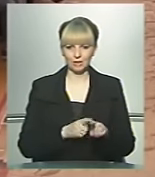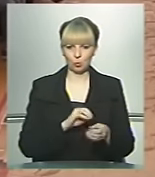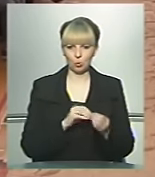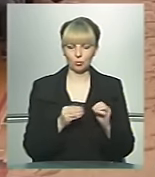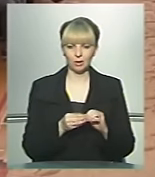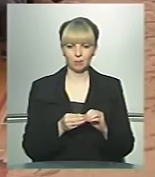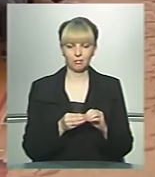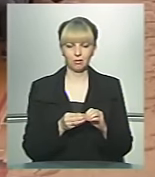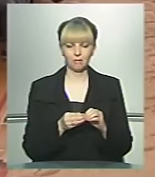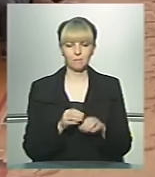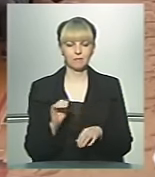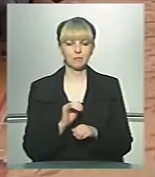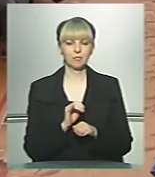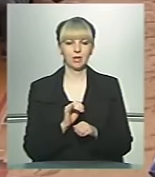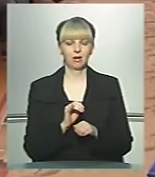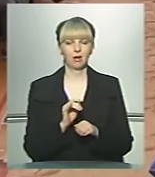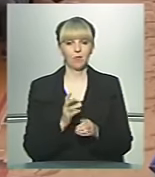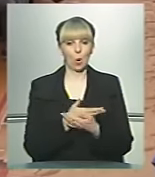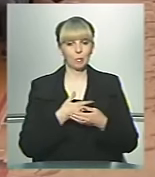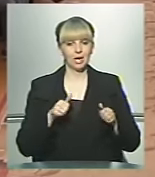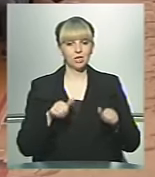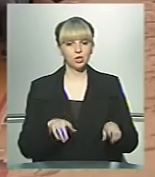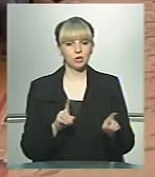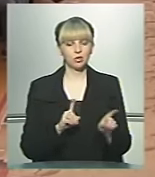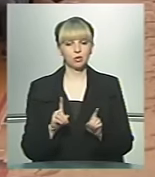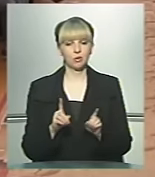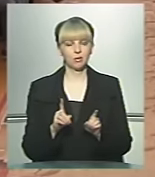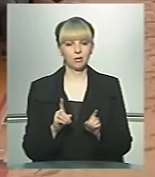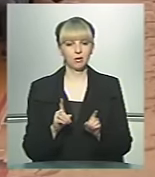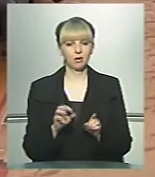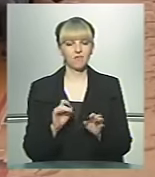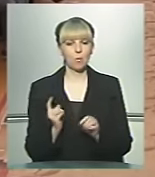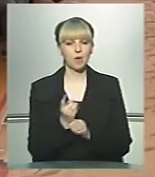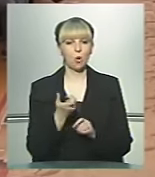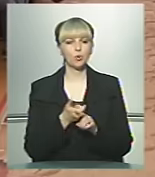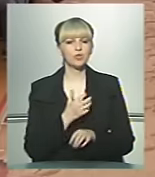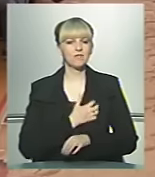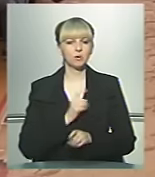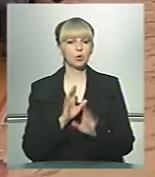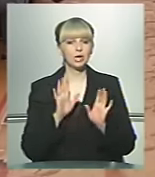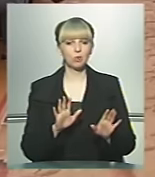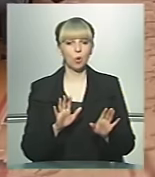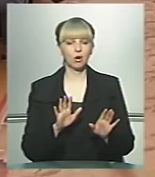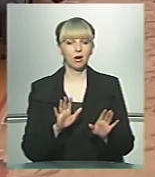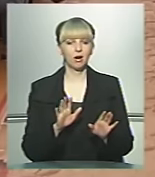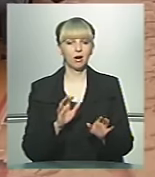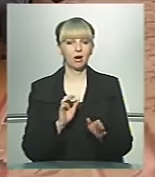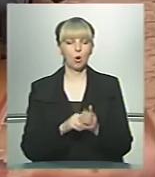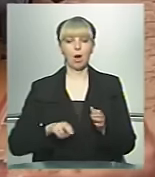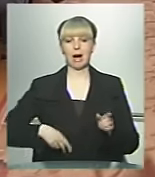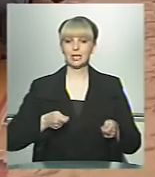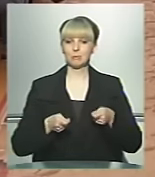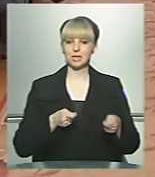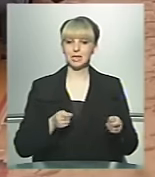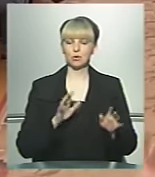проблеми. І от ми вирішили, що, во-первых, дуже важливо, щоб не тільки адміністрація,